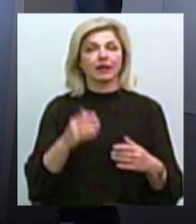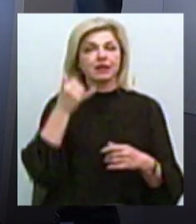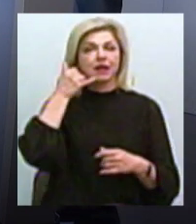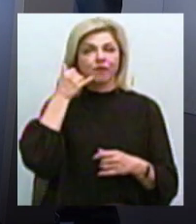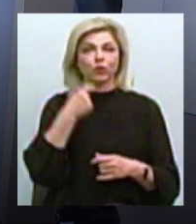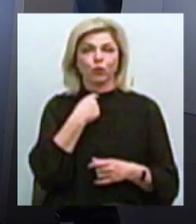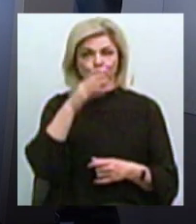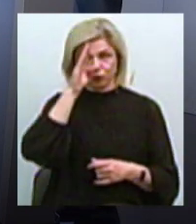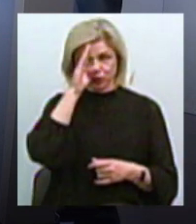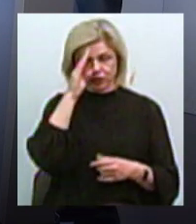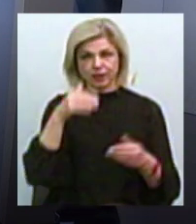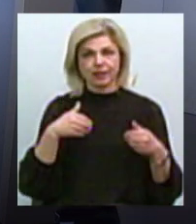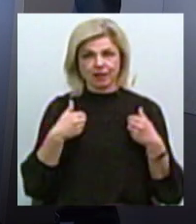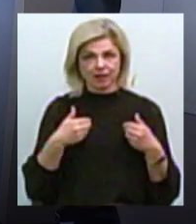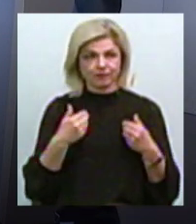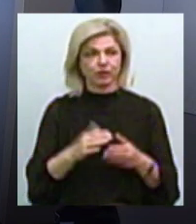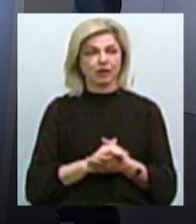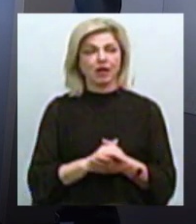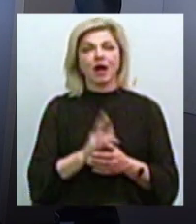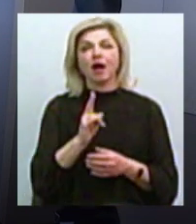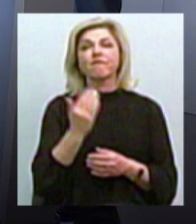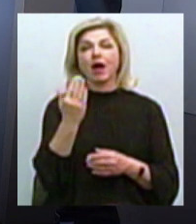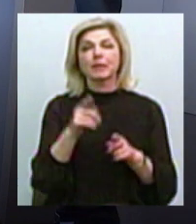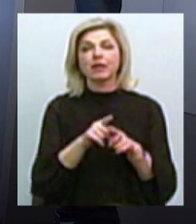Дякую за